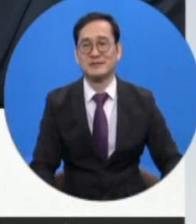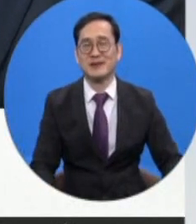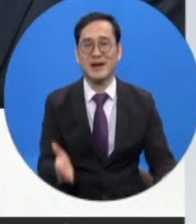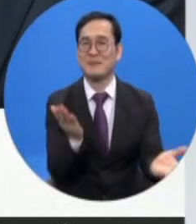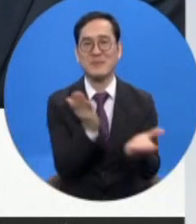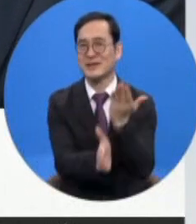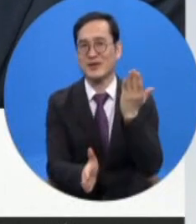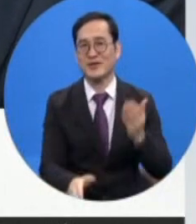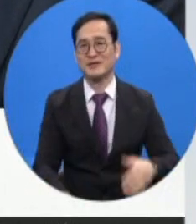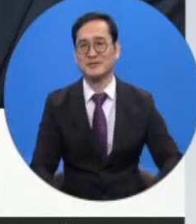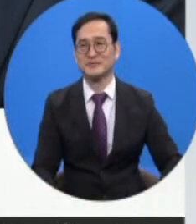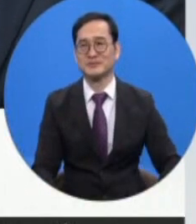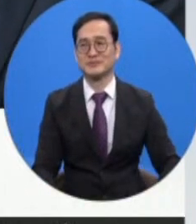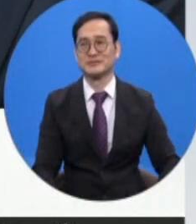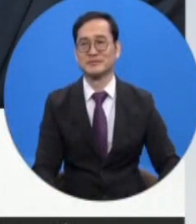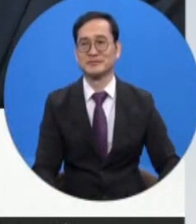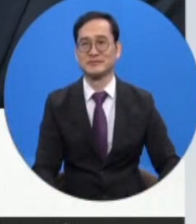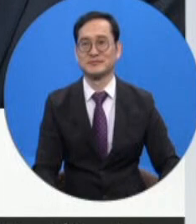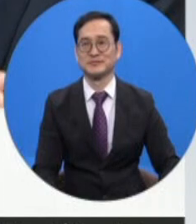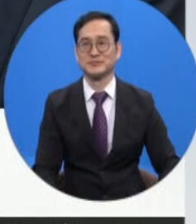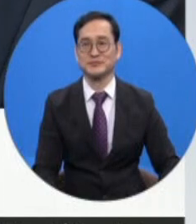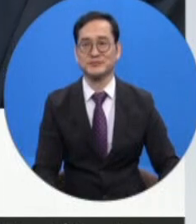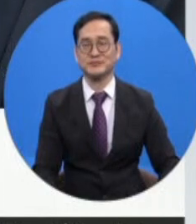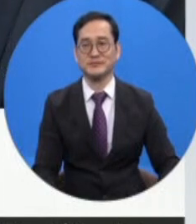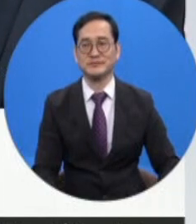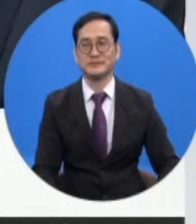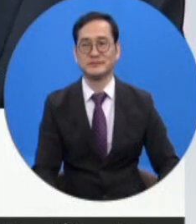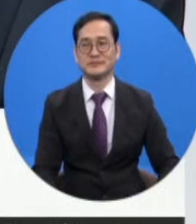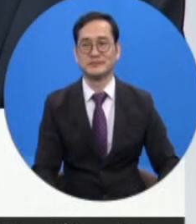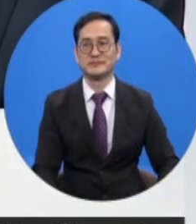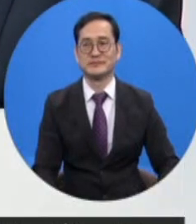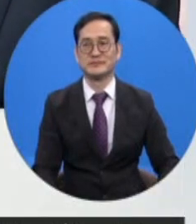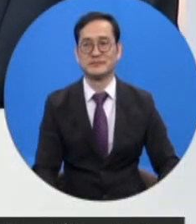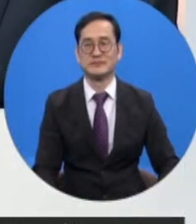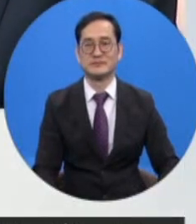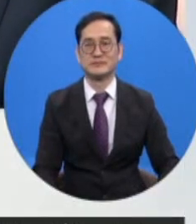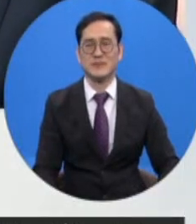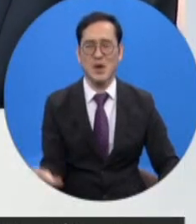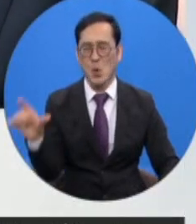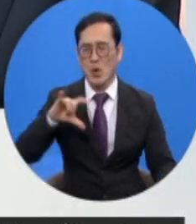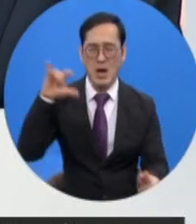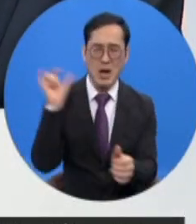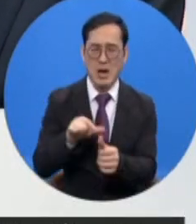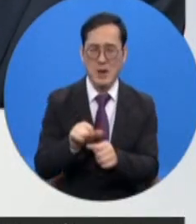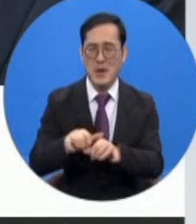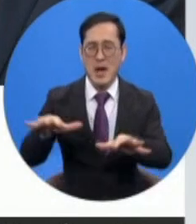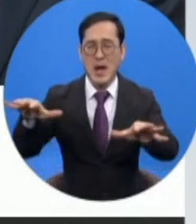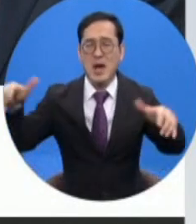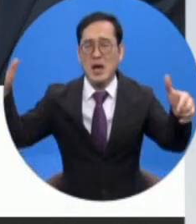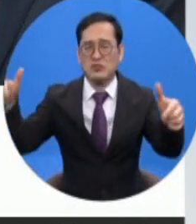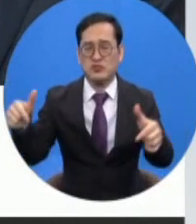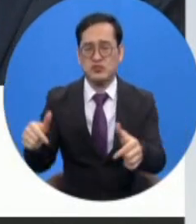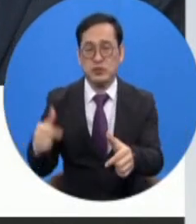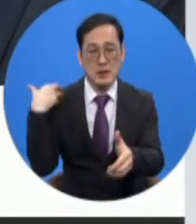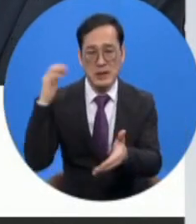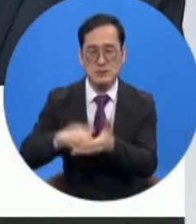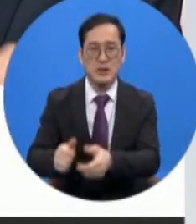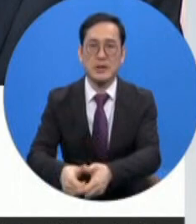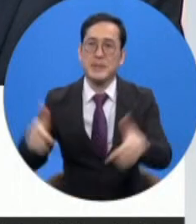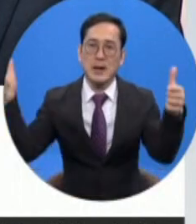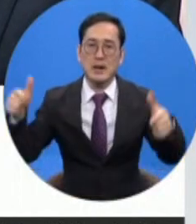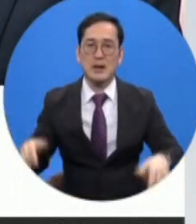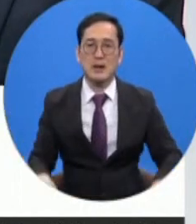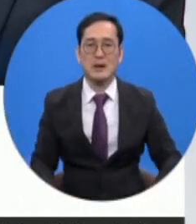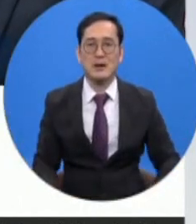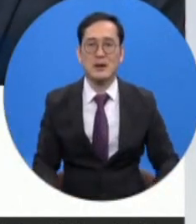다섯 번의 사과를 했었는데 지금이야말로 가장 엄중하게 사과할 시점이 아닌가 싶은데 오히려 이걸 박경미 대변인을 통해서 대독 사과를